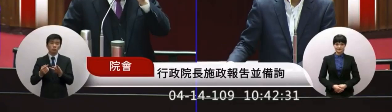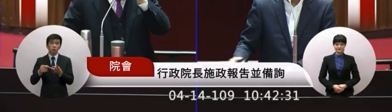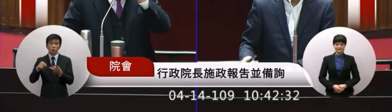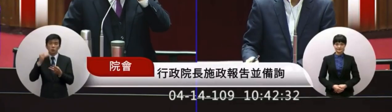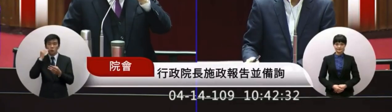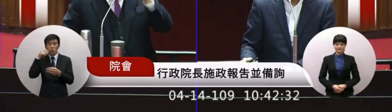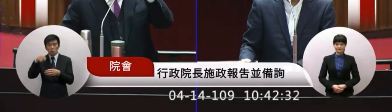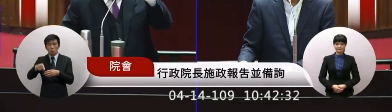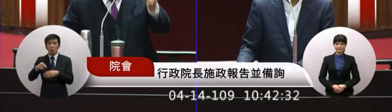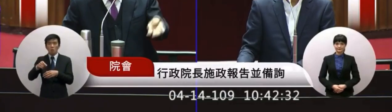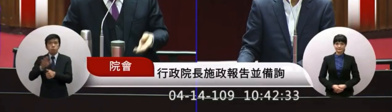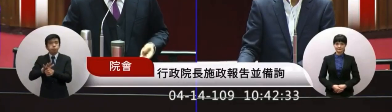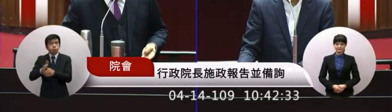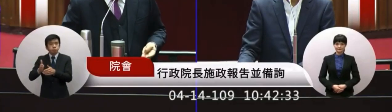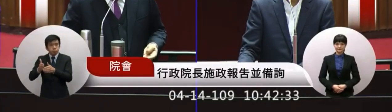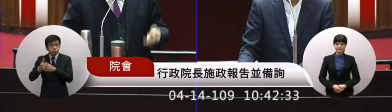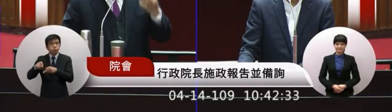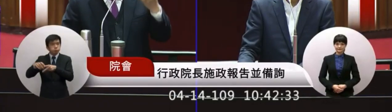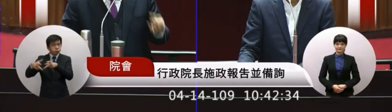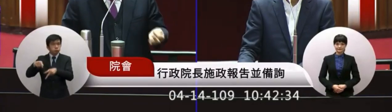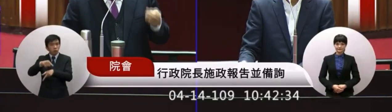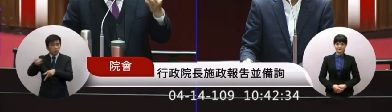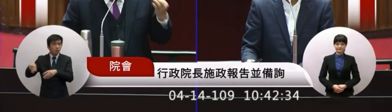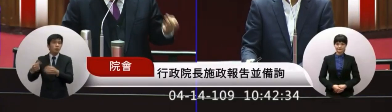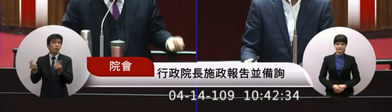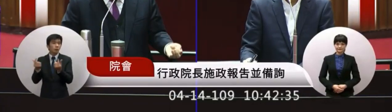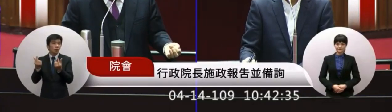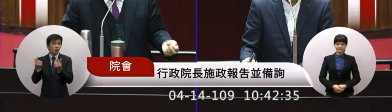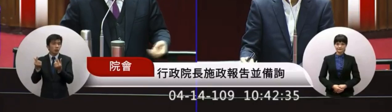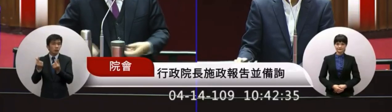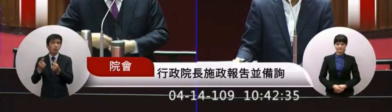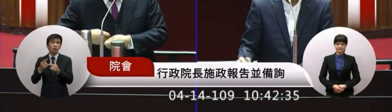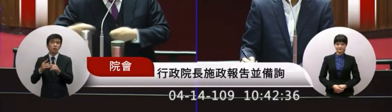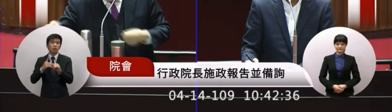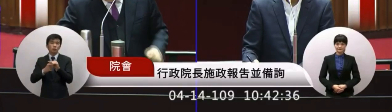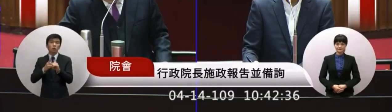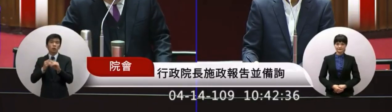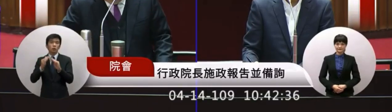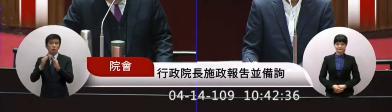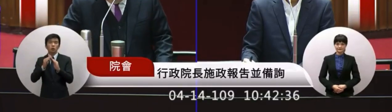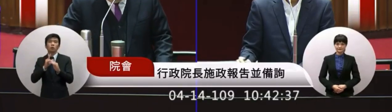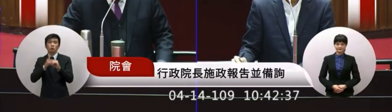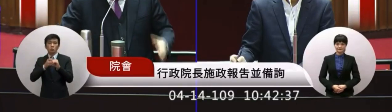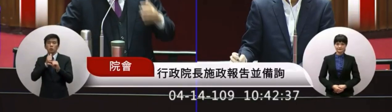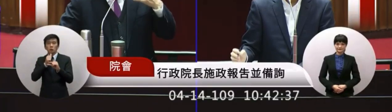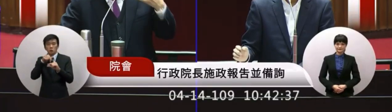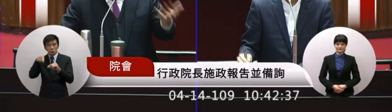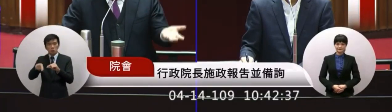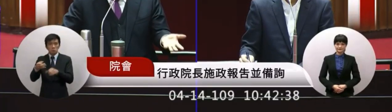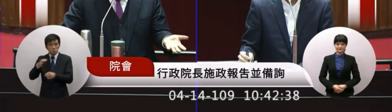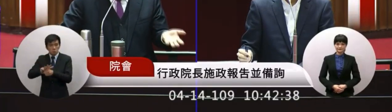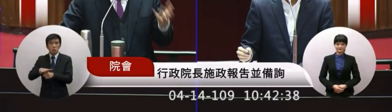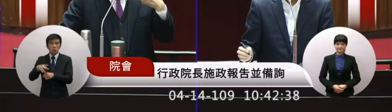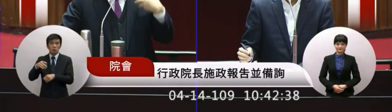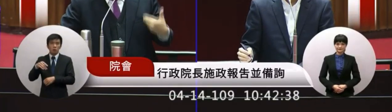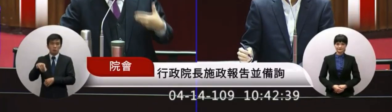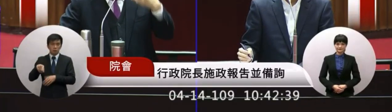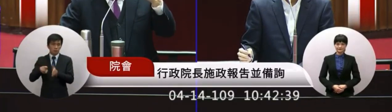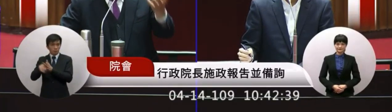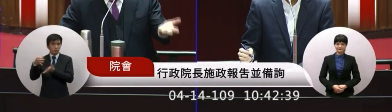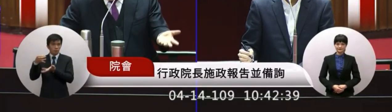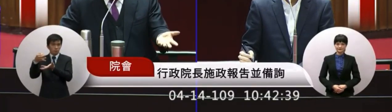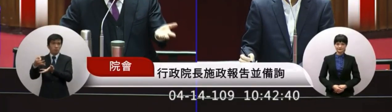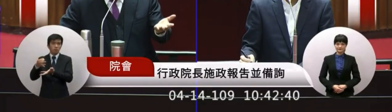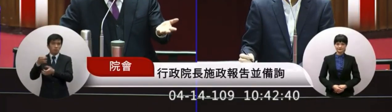要的产业，像中低收入户，像有一些民众，这些直接发现金。那有一些